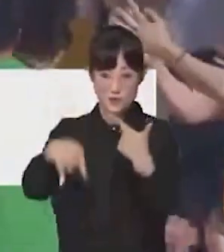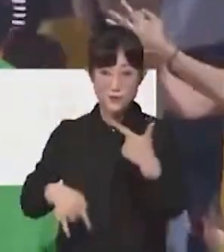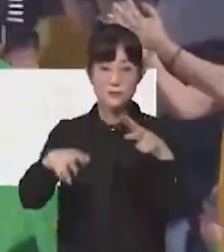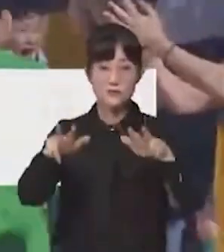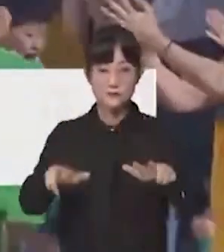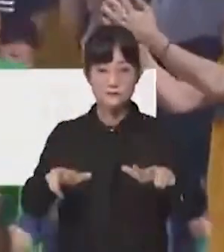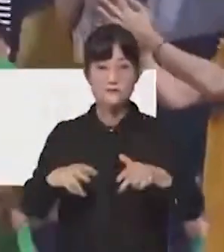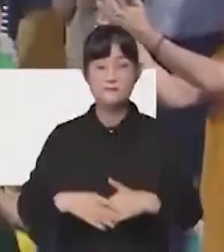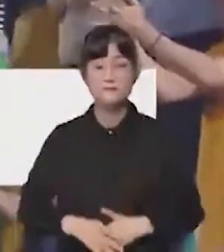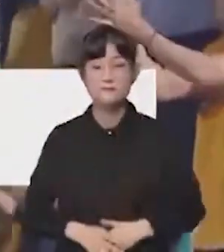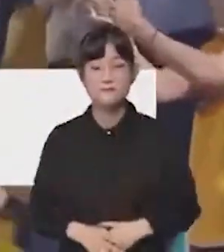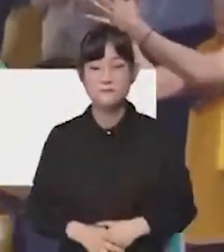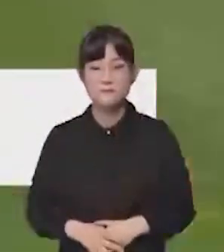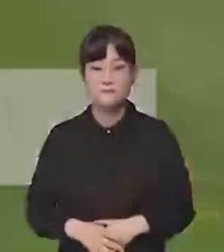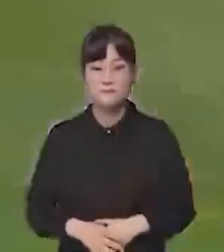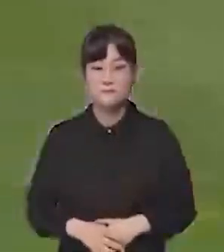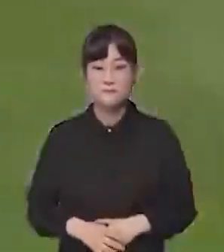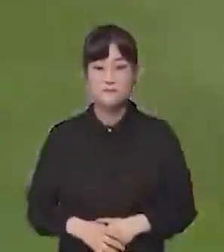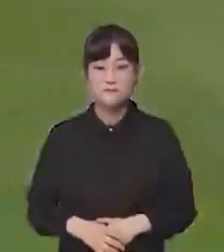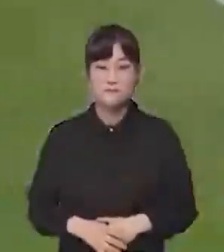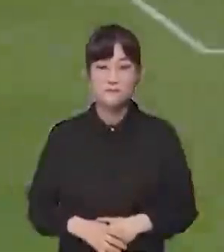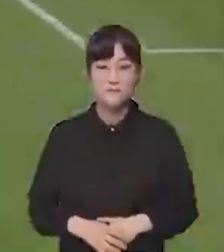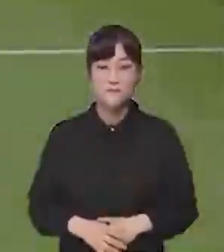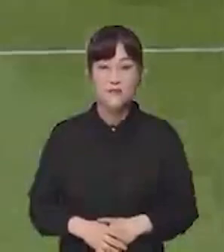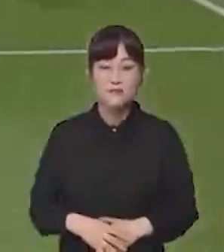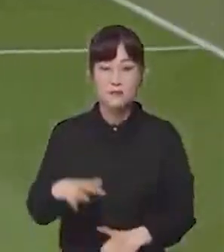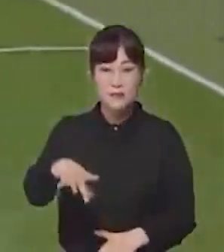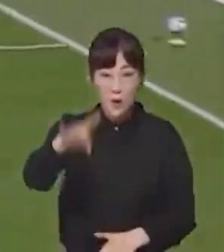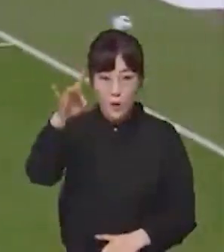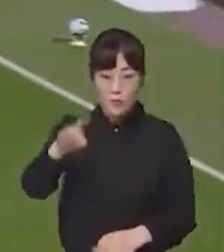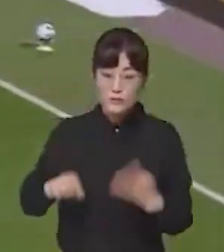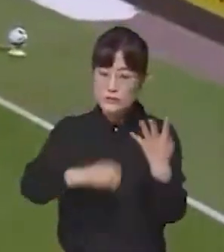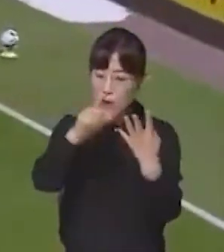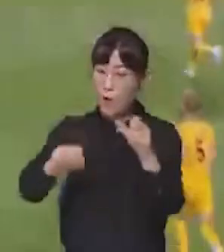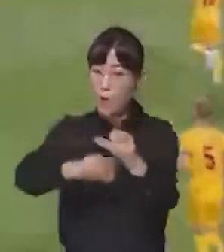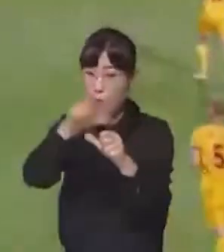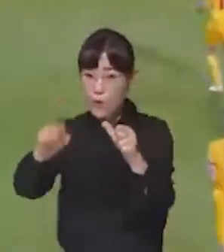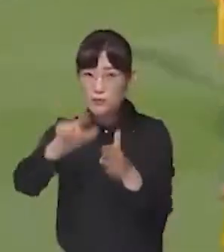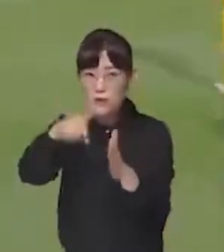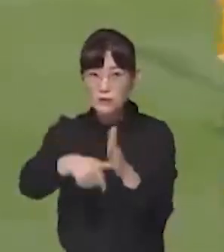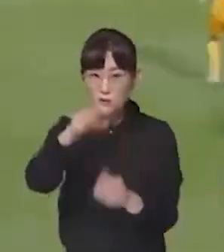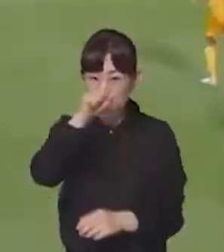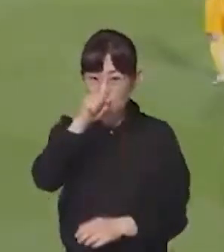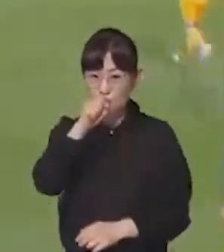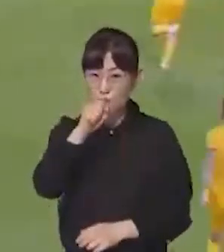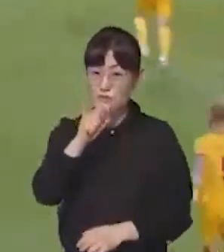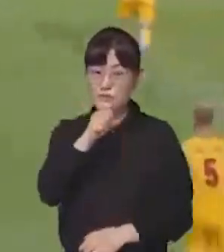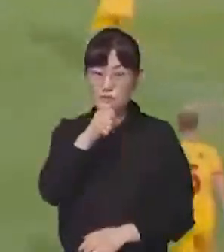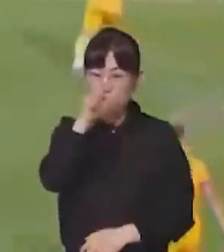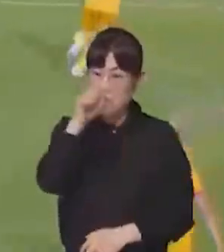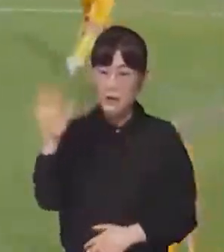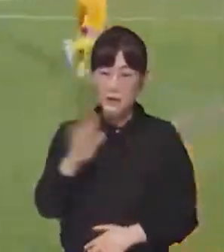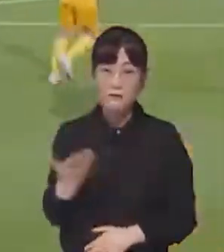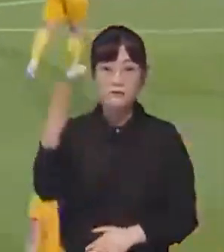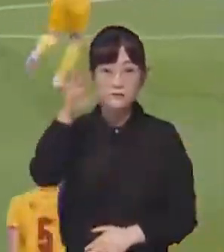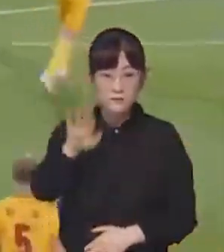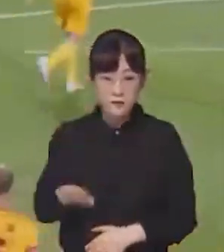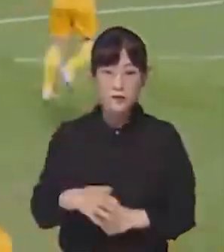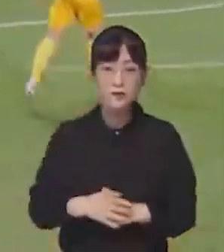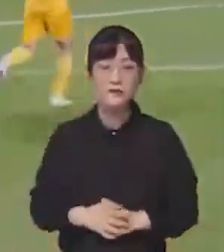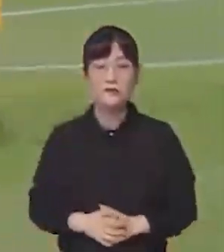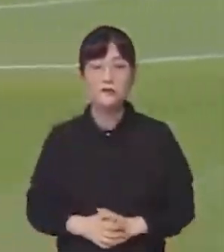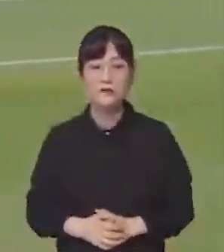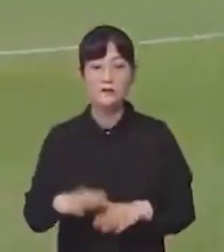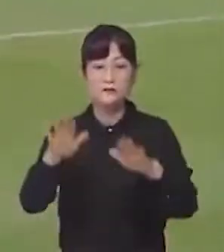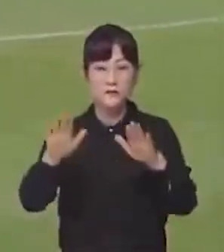자리 잡고 있습니다. 시즌 초반 선전 이후 4월과 5월에 다소 주춤하기도 했지만 승격팀의